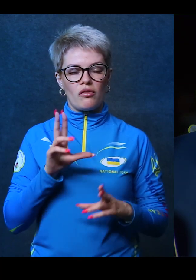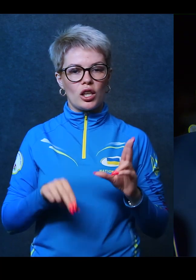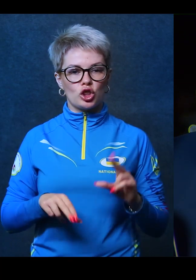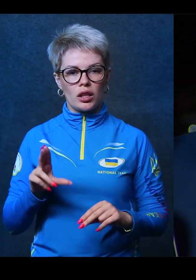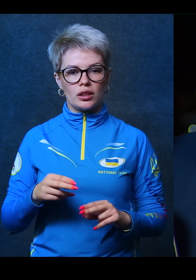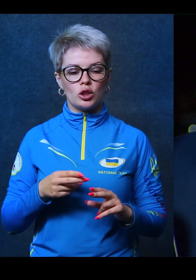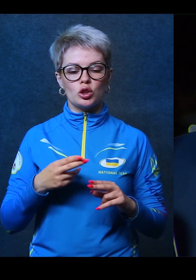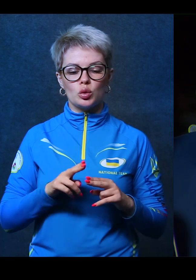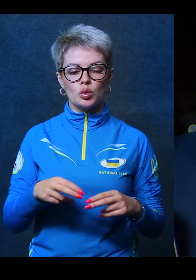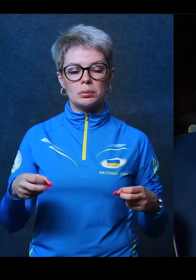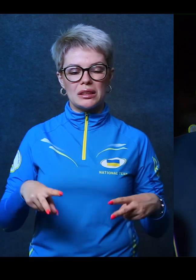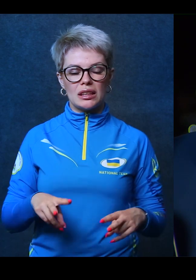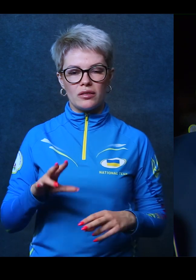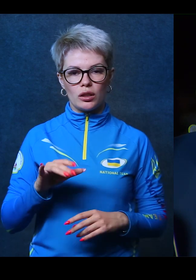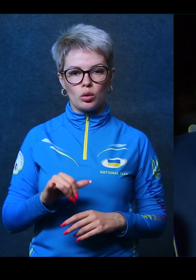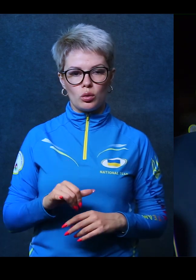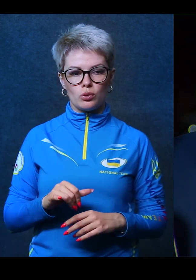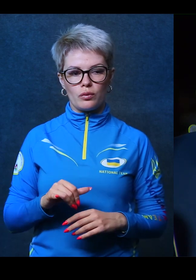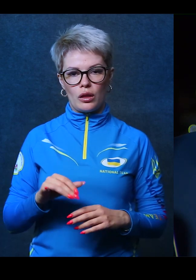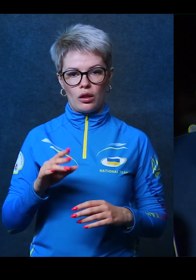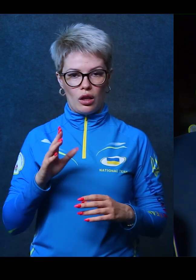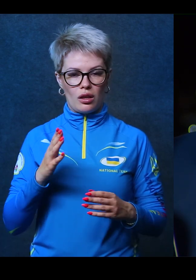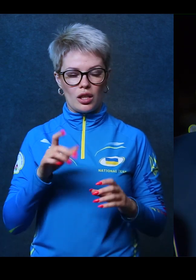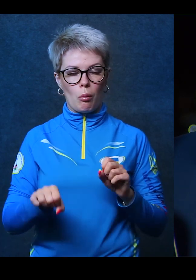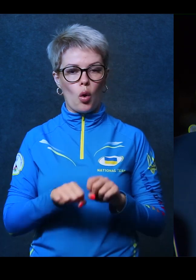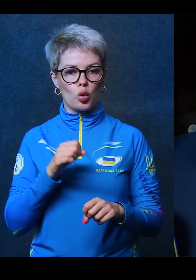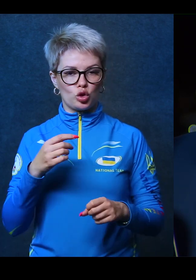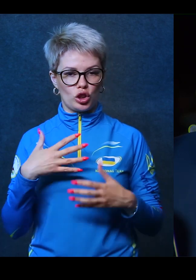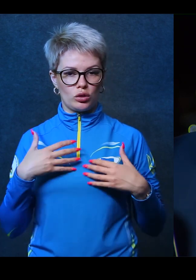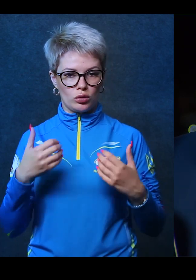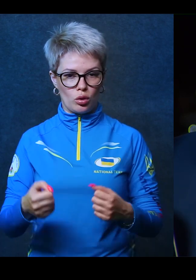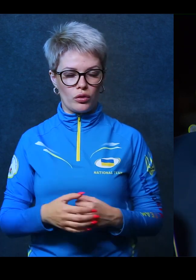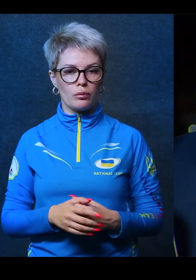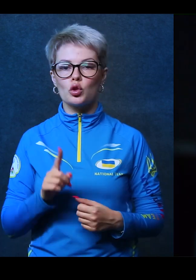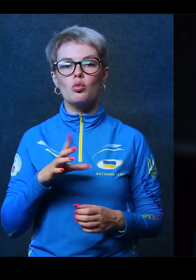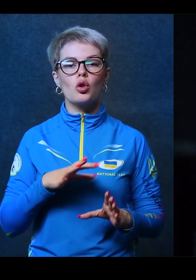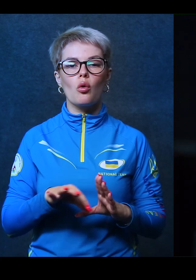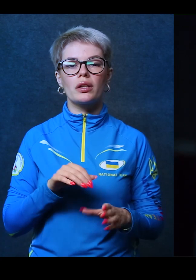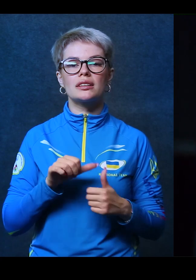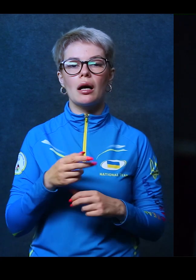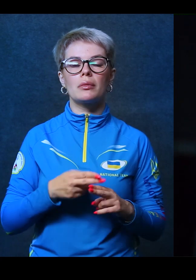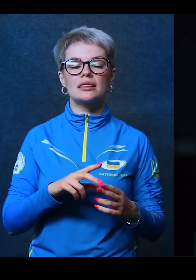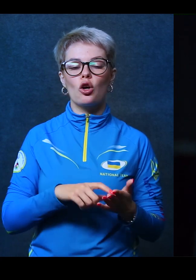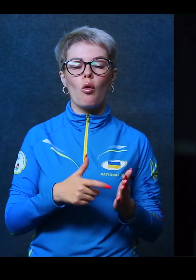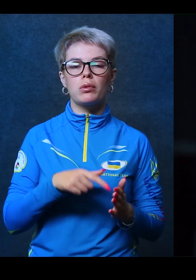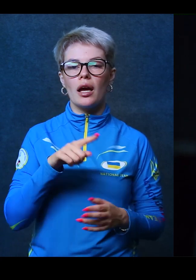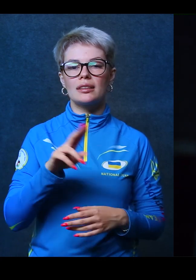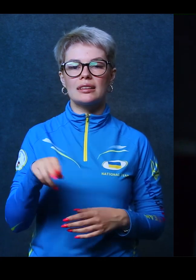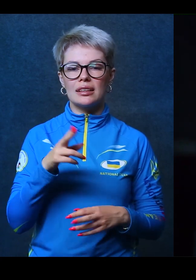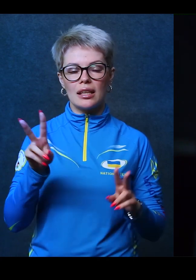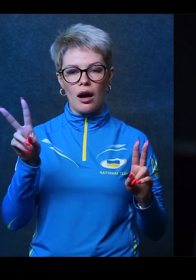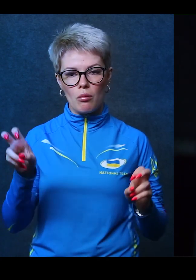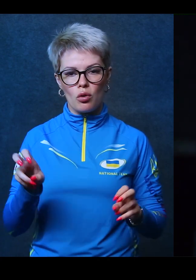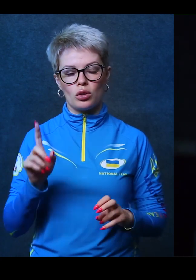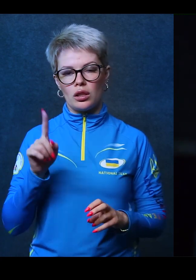вважати всю специфіку нозології. Чому були обрані саме ці об'єкти? Це «Динамо»